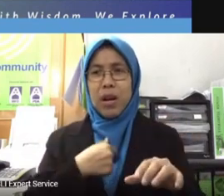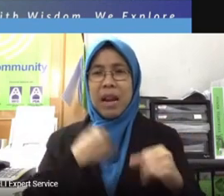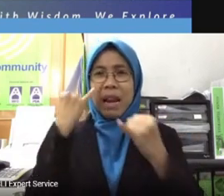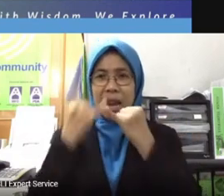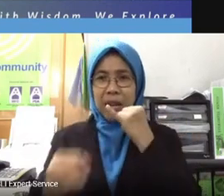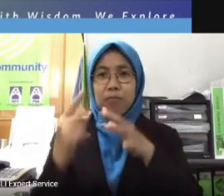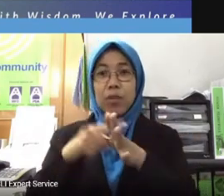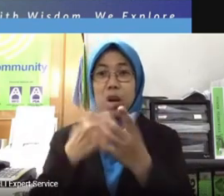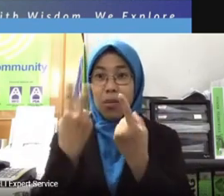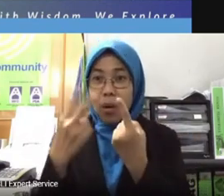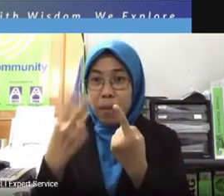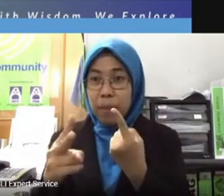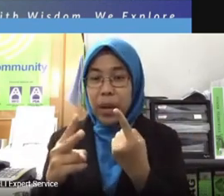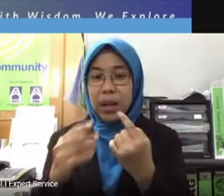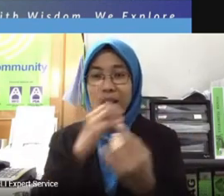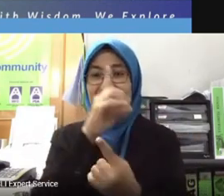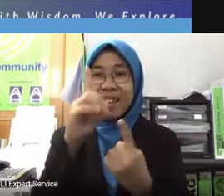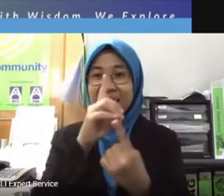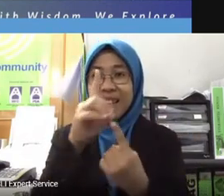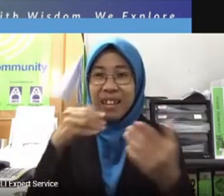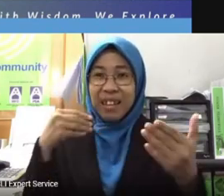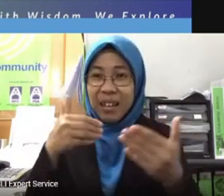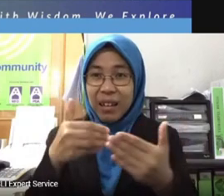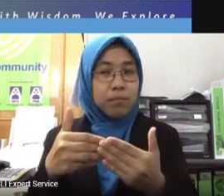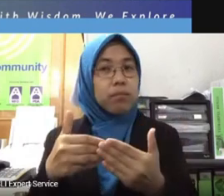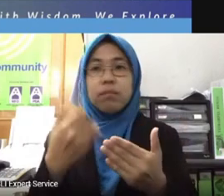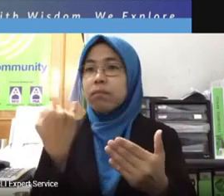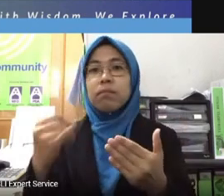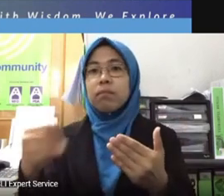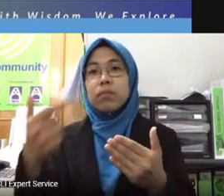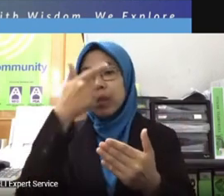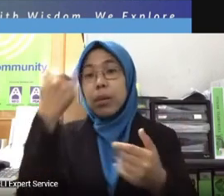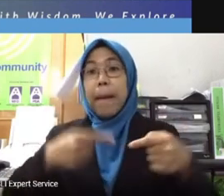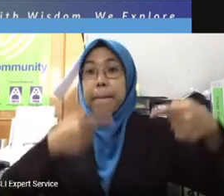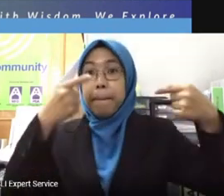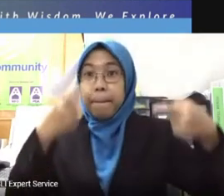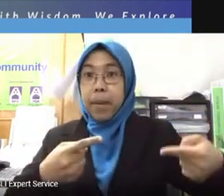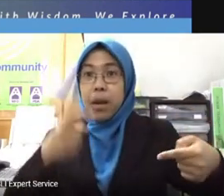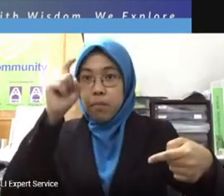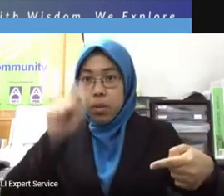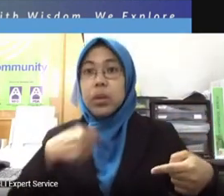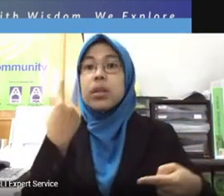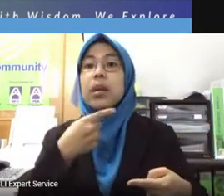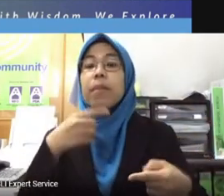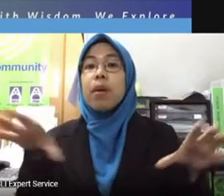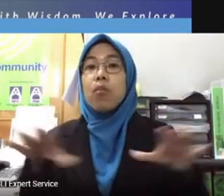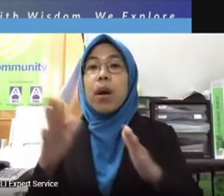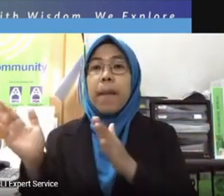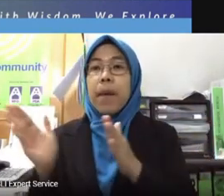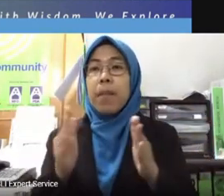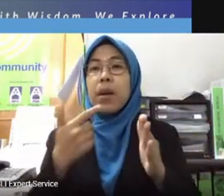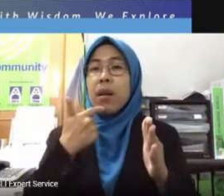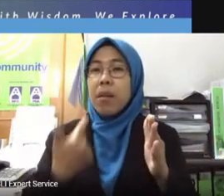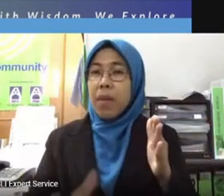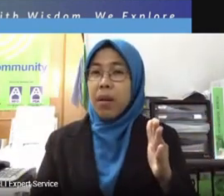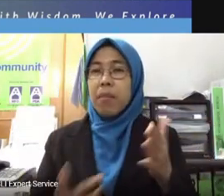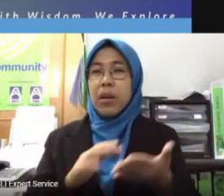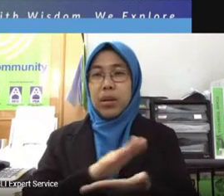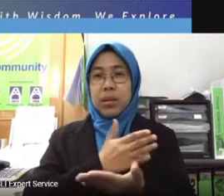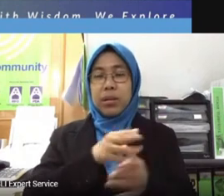bulan 12 yang pada tarikh tersebut. Tak boleh. Sebab apa? Dia punya pertandingan. Dia memerlukan siapa yang buat plank paling lama kan.